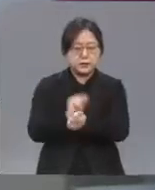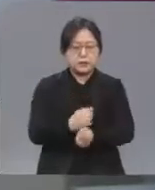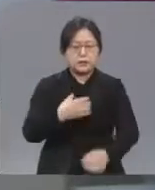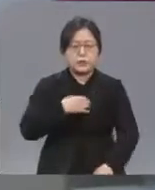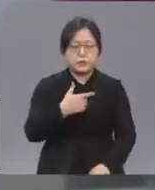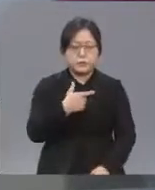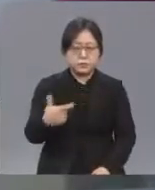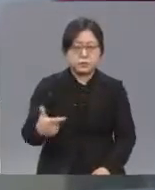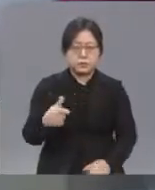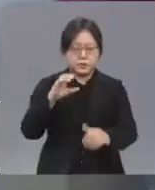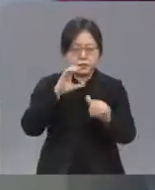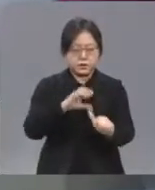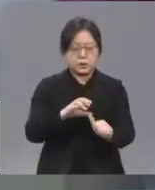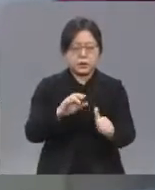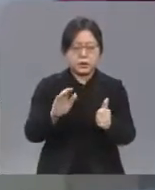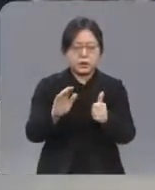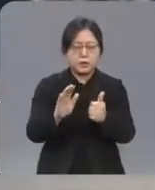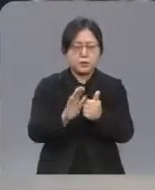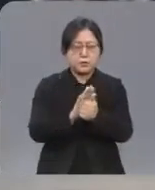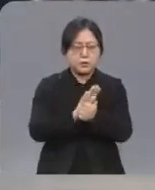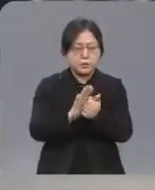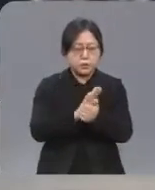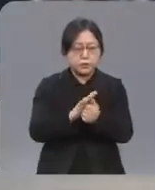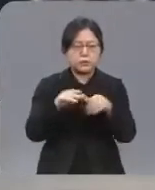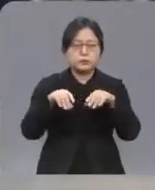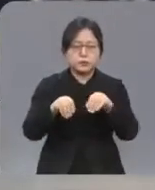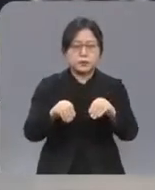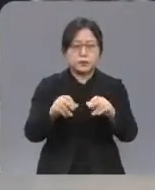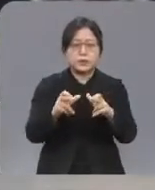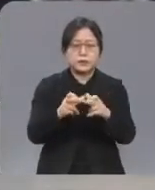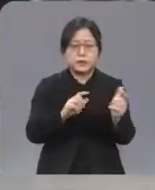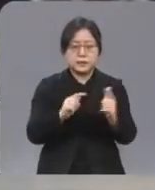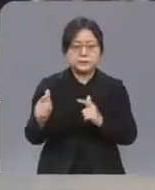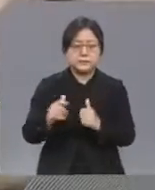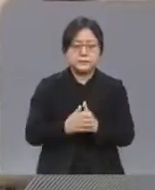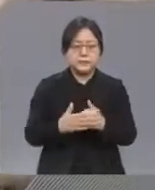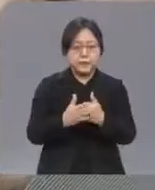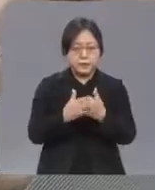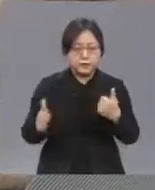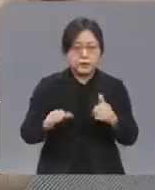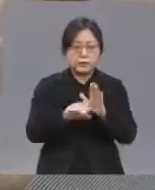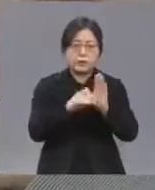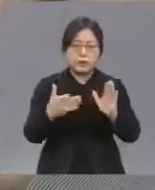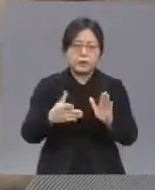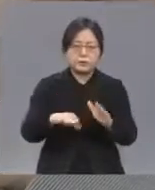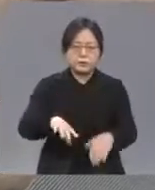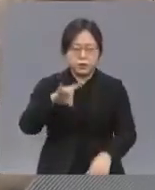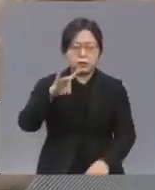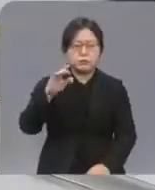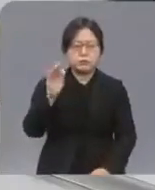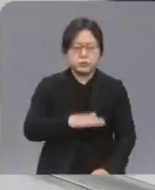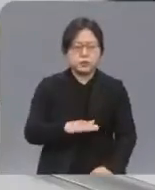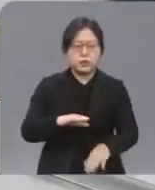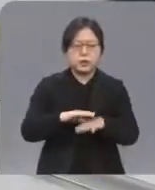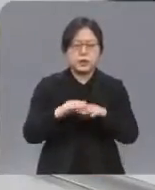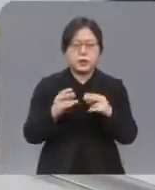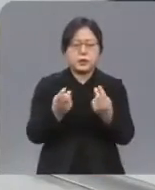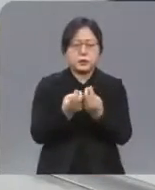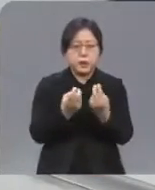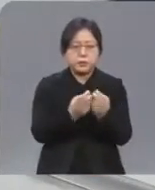크고 격리되면 돌봄 공백에 직면하는 장애인들. 그래서 코로나19 초기부터 대책